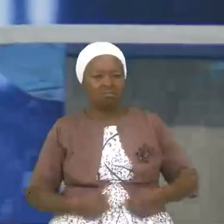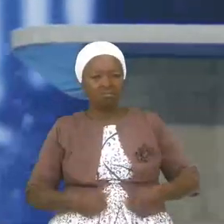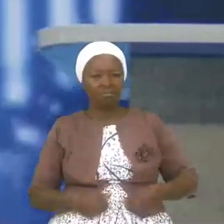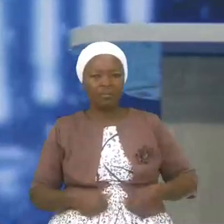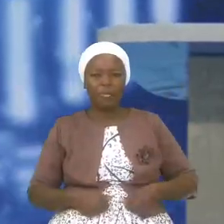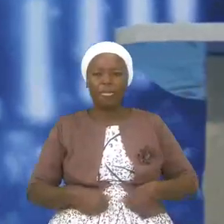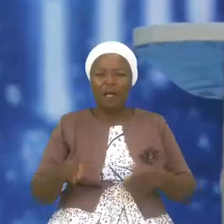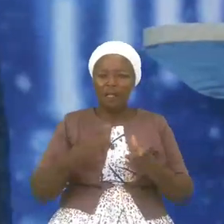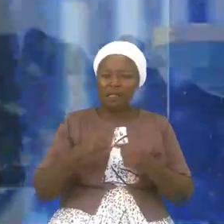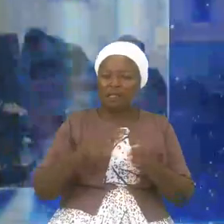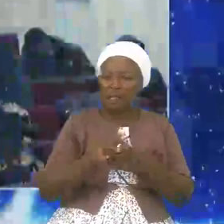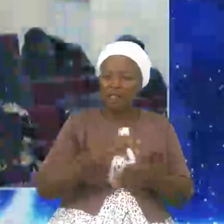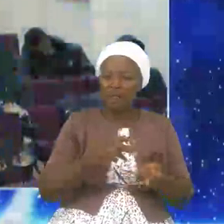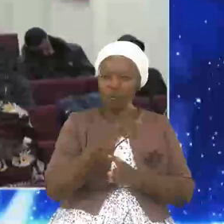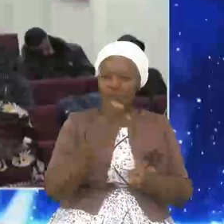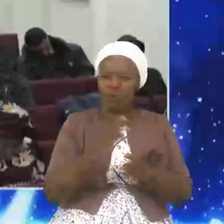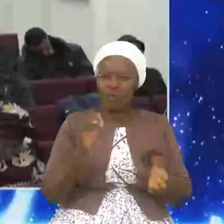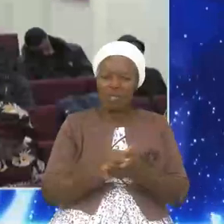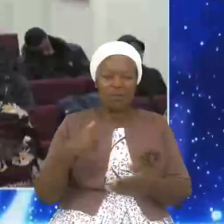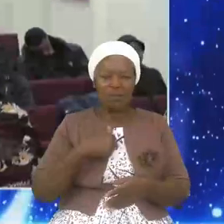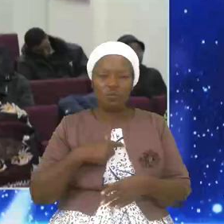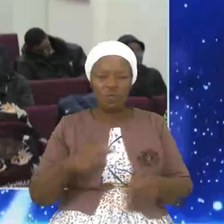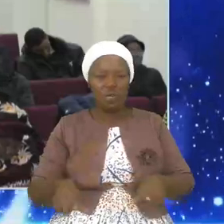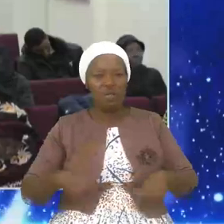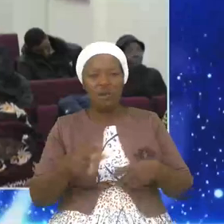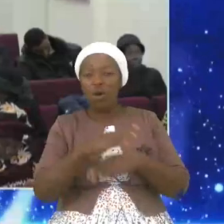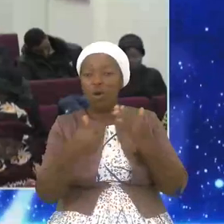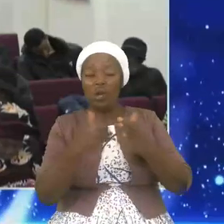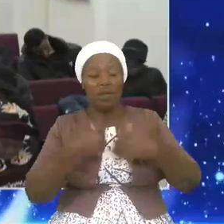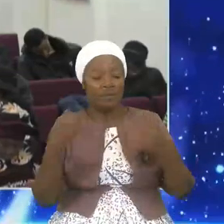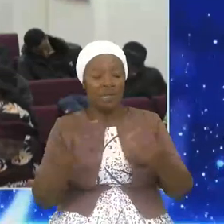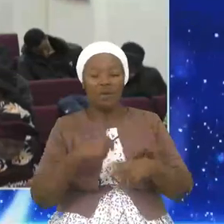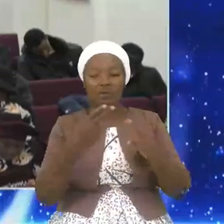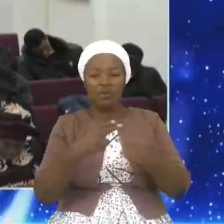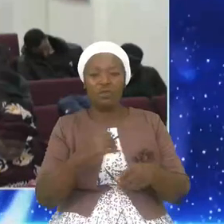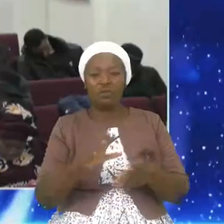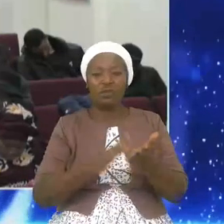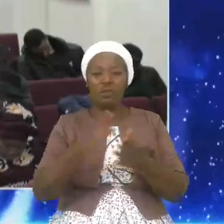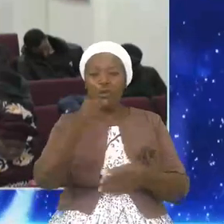C'est le monde dans lequel nous vivons. Tous ont péché et sont privés de la gloire de Dieu.